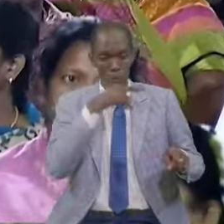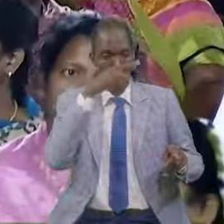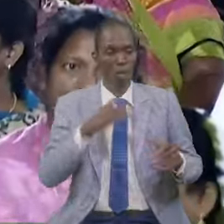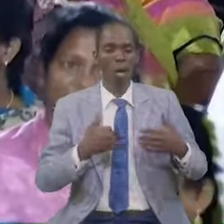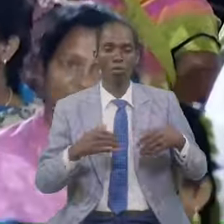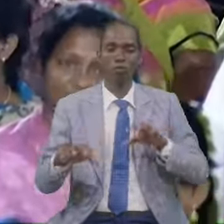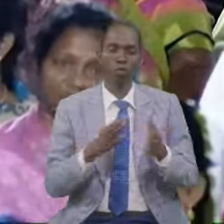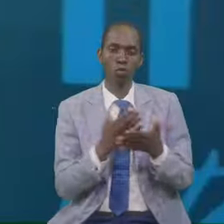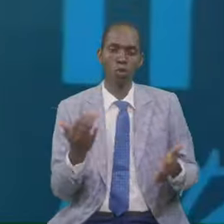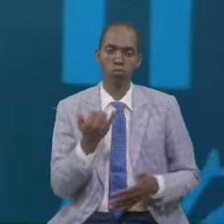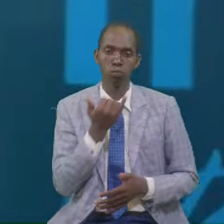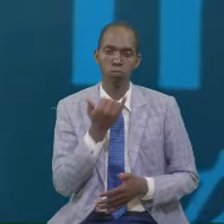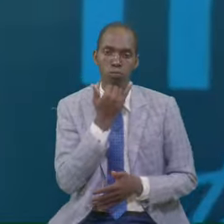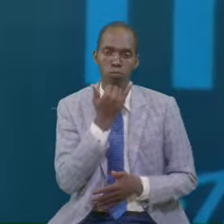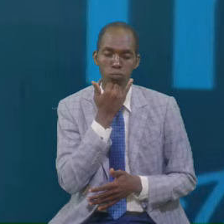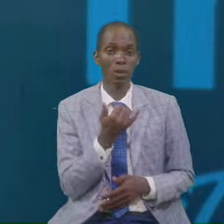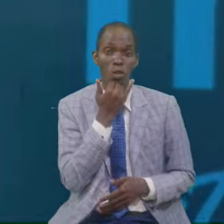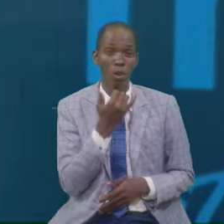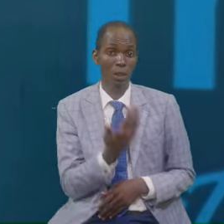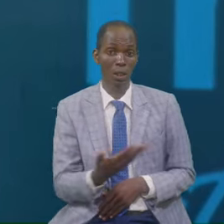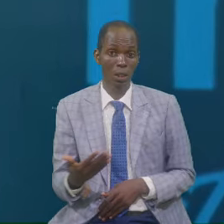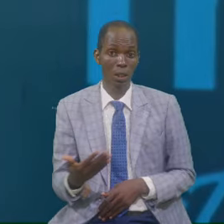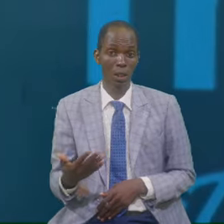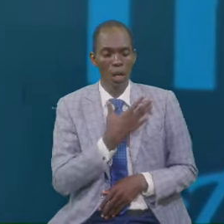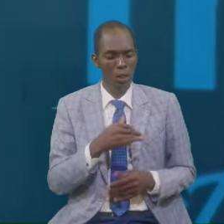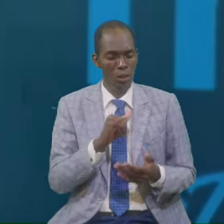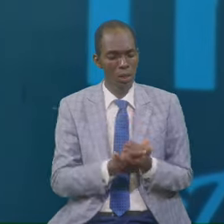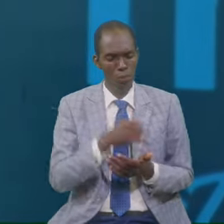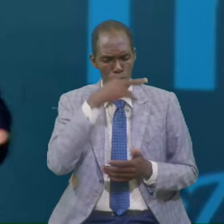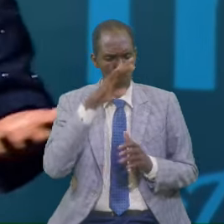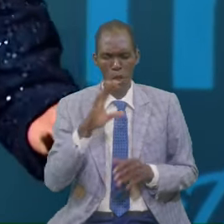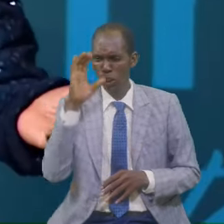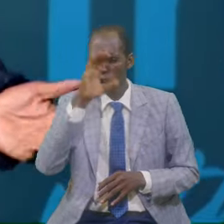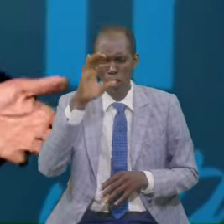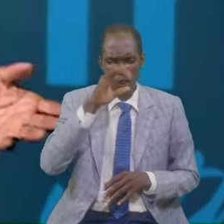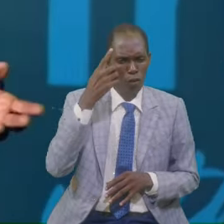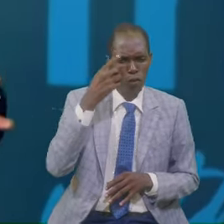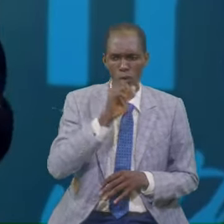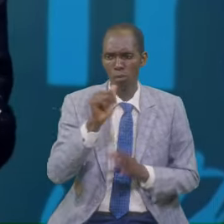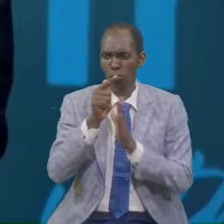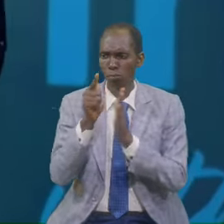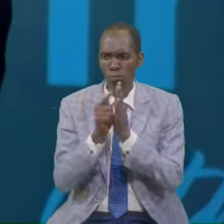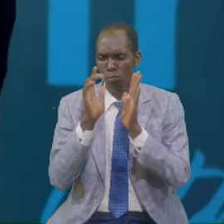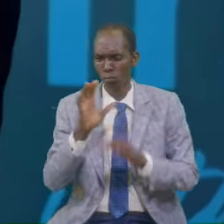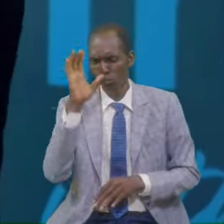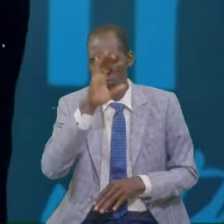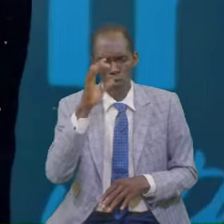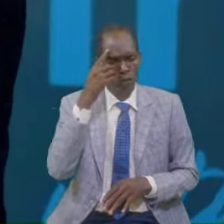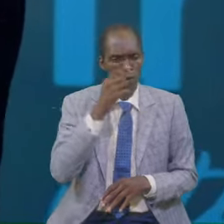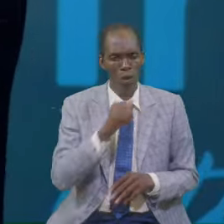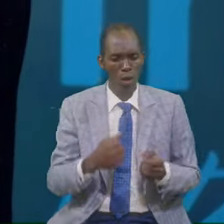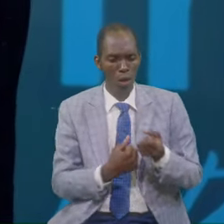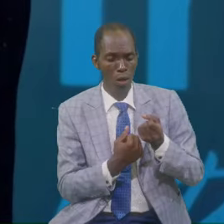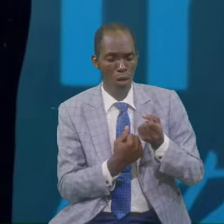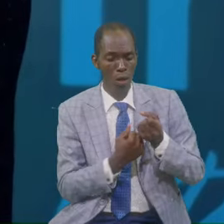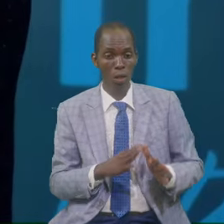చేశాడు. హి లుక్స్ ఫర్ ఏ లాయర్, అతను లాయర్ కోసం చూస్తున్నాడు. He looks for an advocate, న్యాయవాది కోసం చూస్తున్నాడు. The advocate follows him